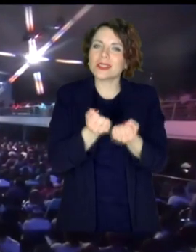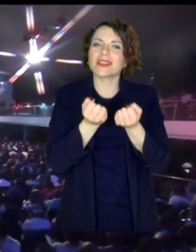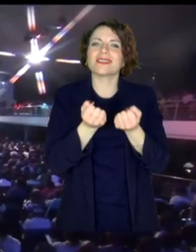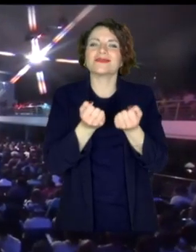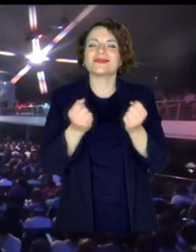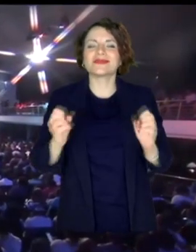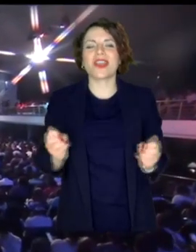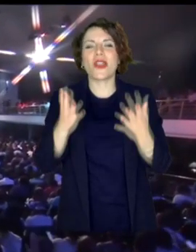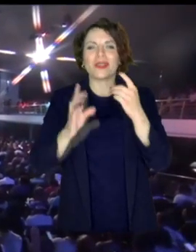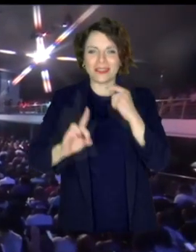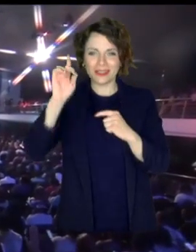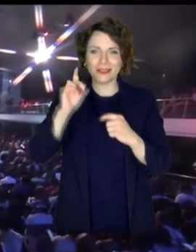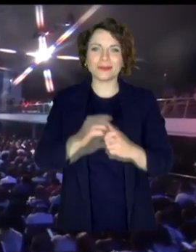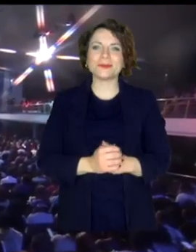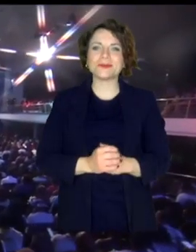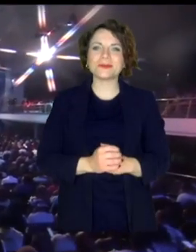Gloria a Dio.